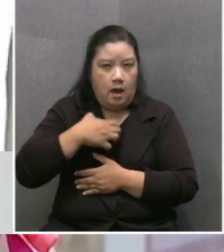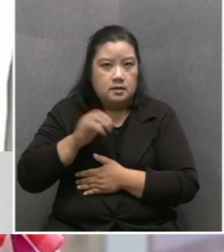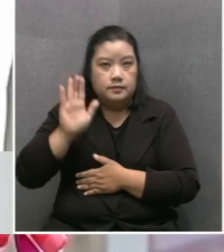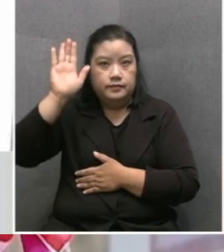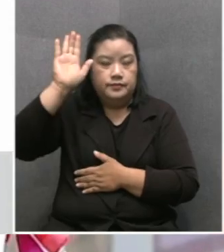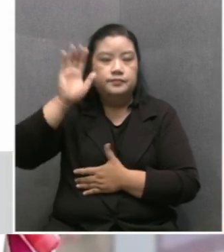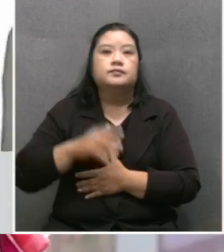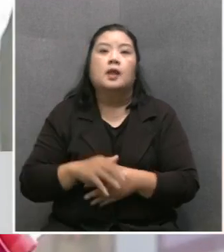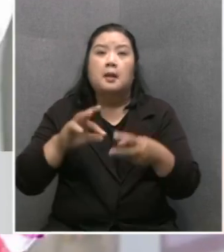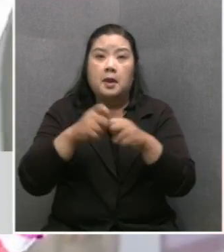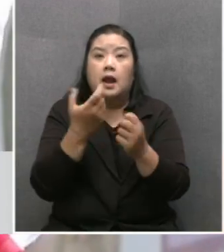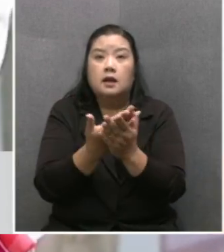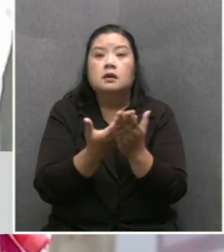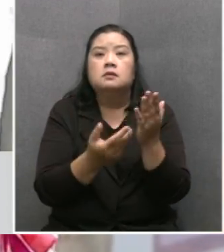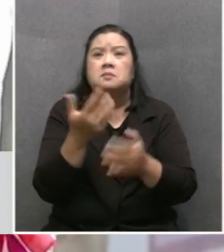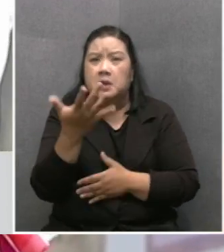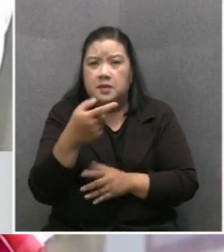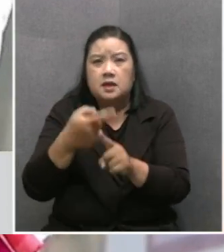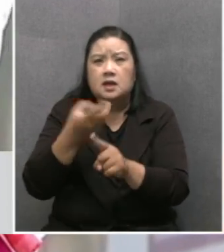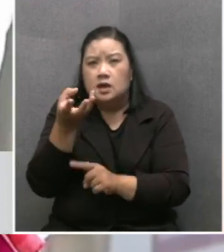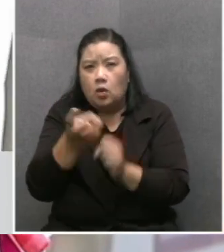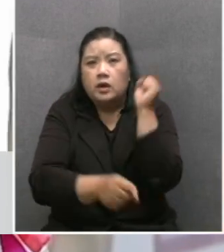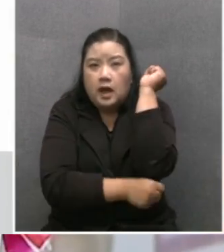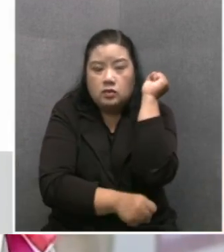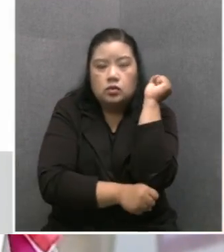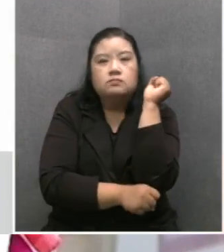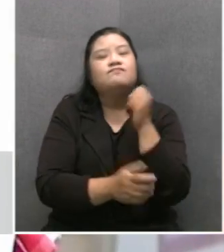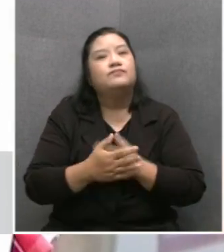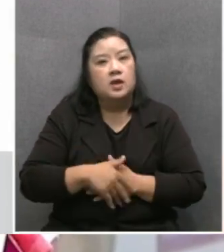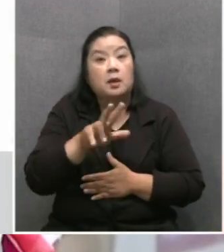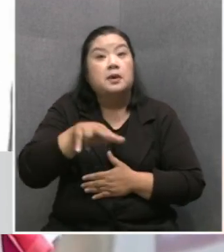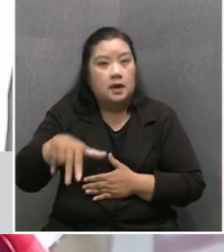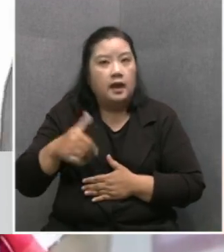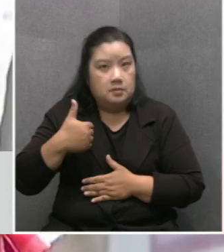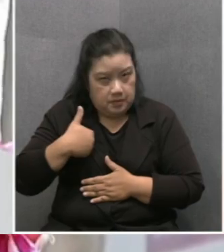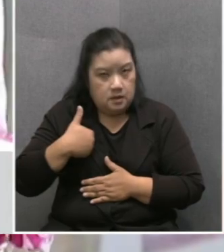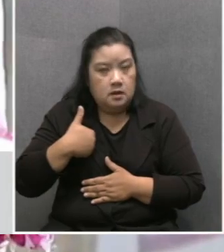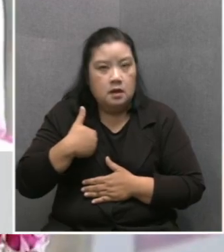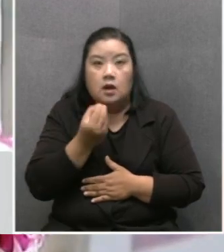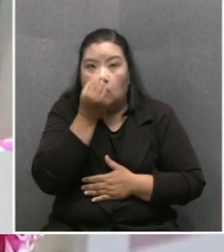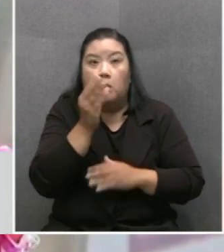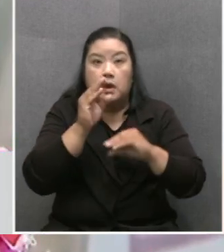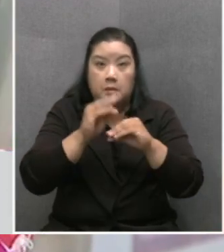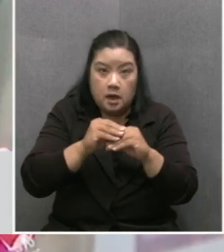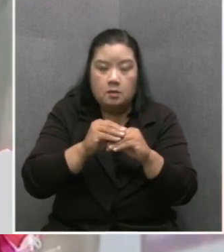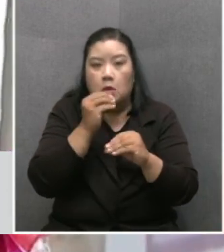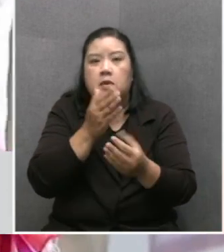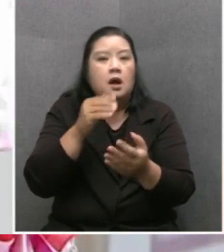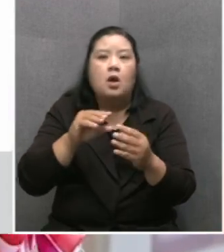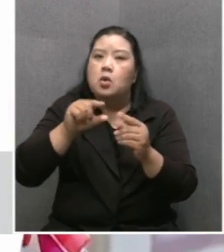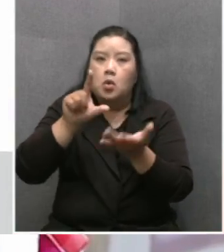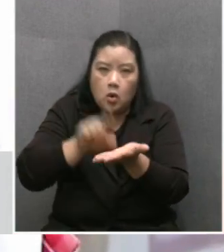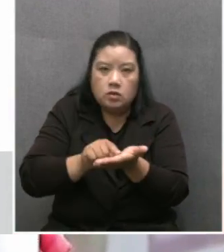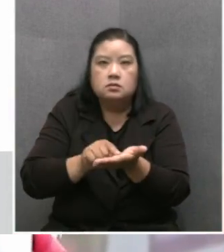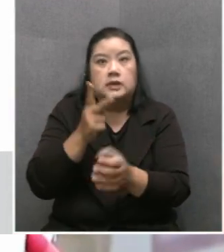ความยากจนและรายได้เป็นเรื่องใหญ่เพื่อไทยมีนโยบายพักต้นพักดอกให้เกษตรกร3ปีแล้วก็จะเติมเ